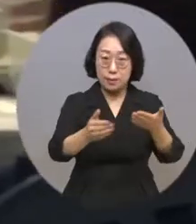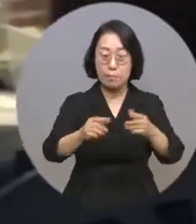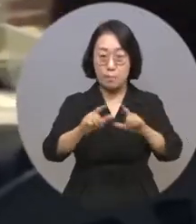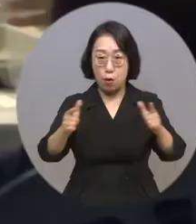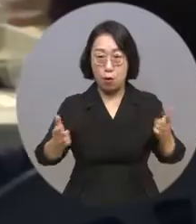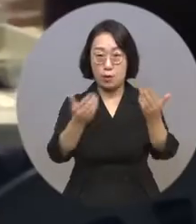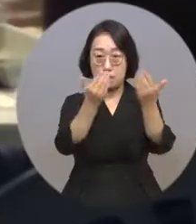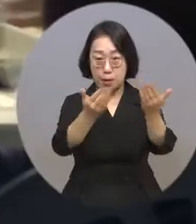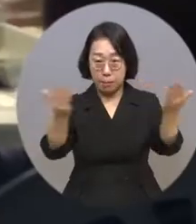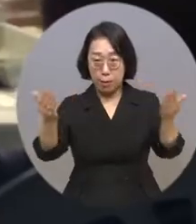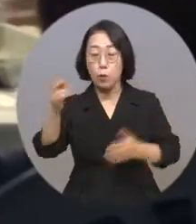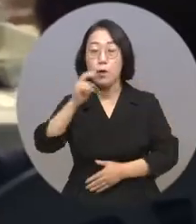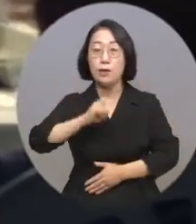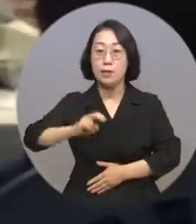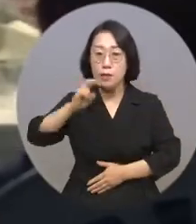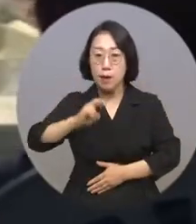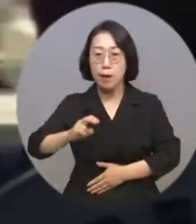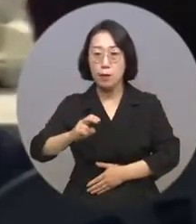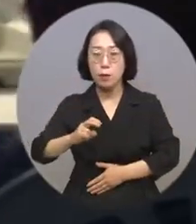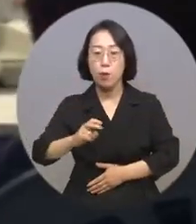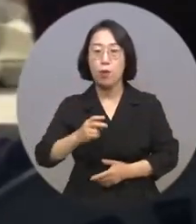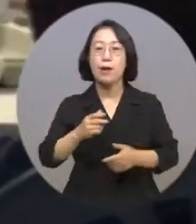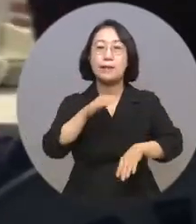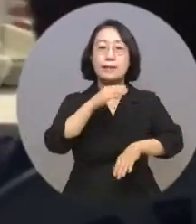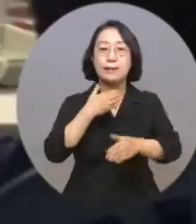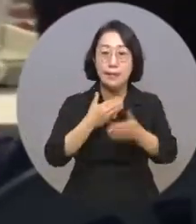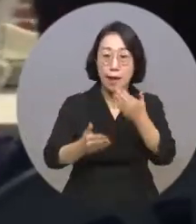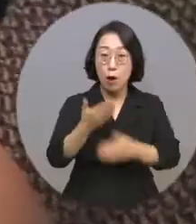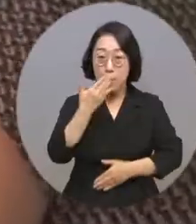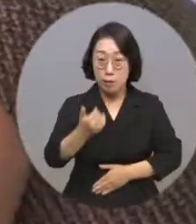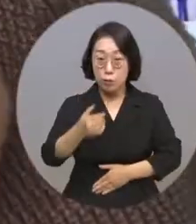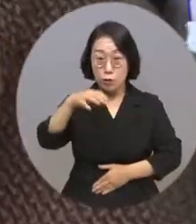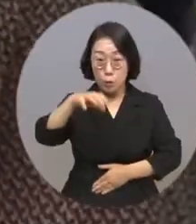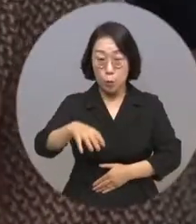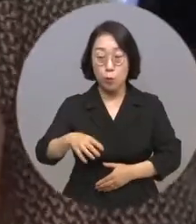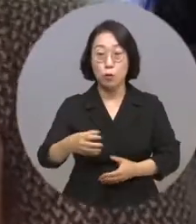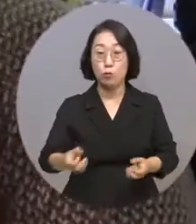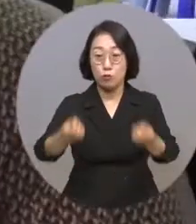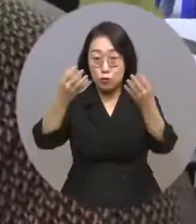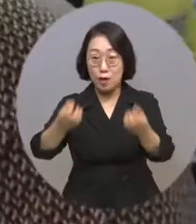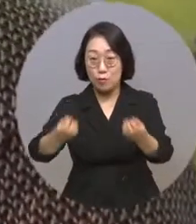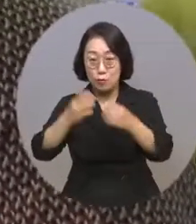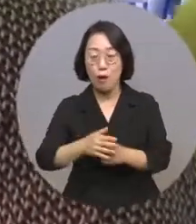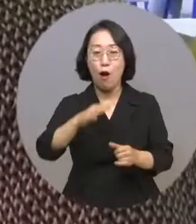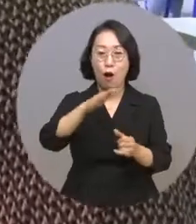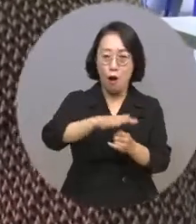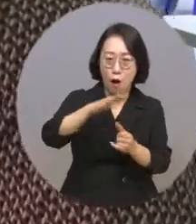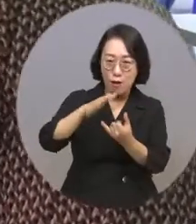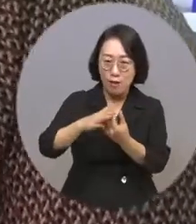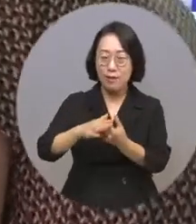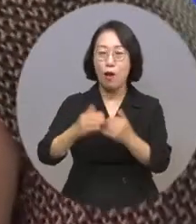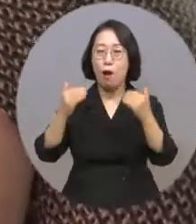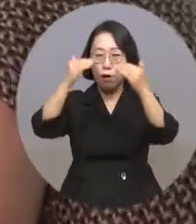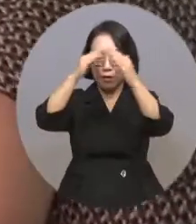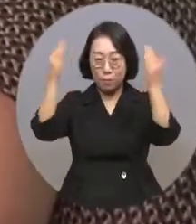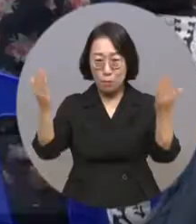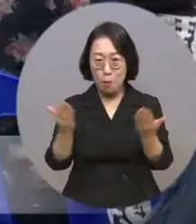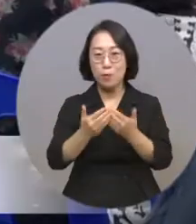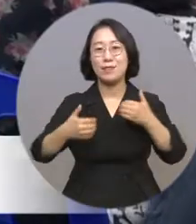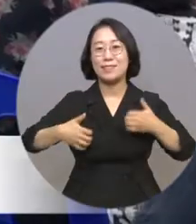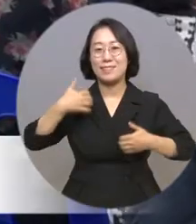음악, 다양한 체험과 함께 펼쳐지는 마을 축제 현장에서 어린이도 어른도 모두가